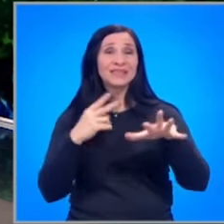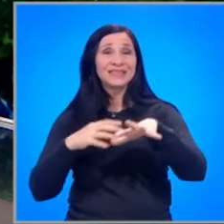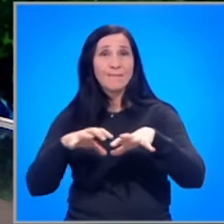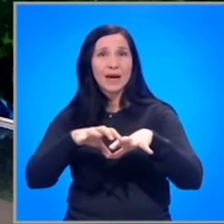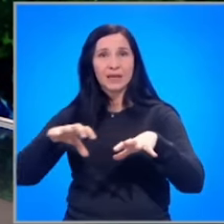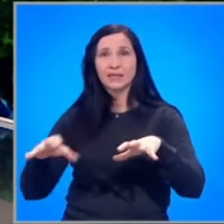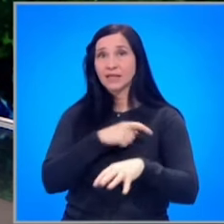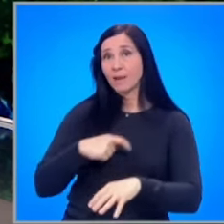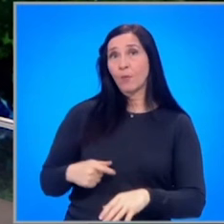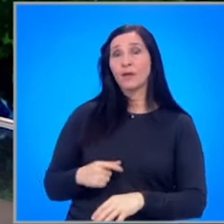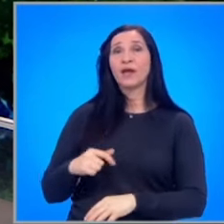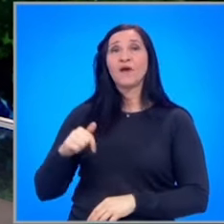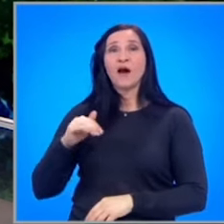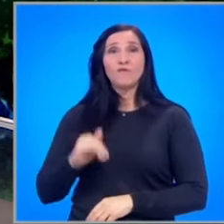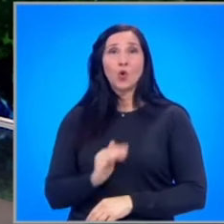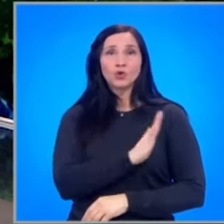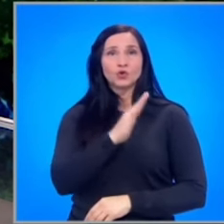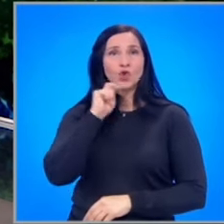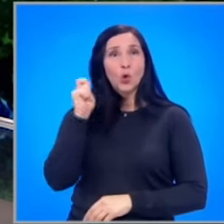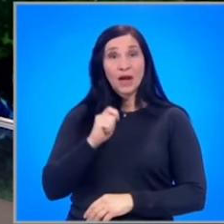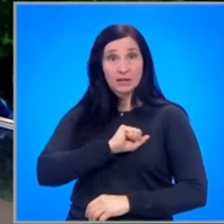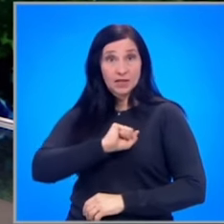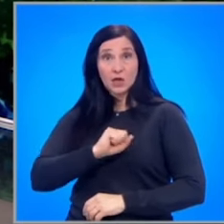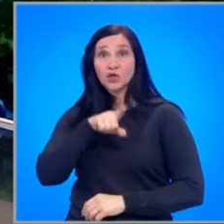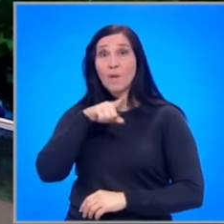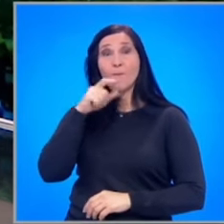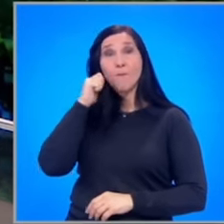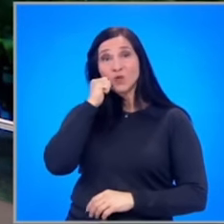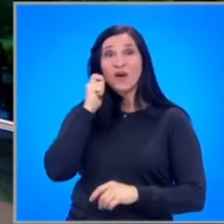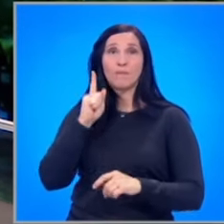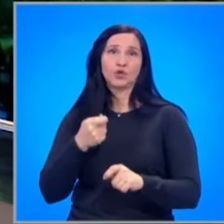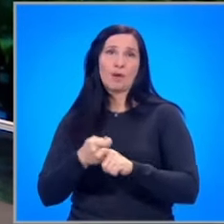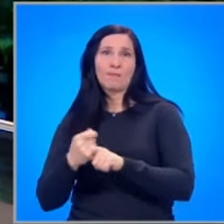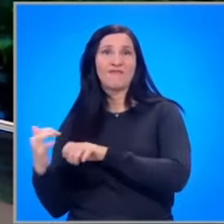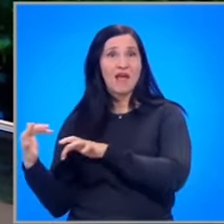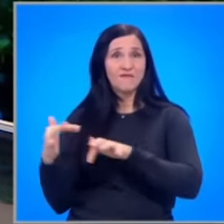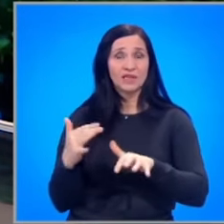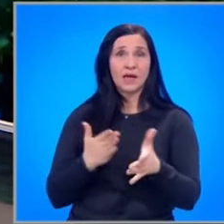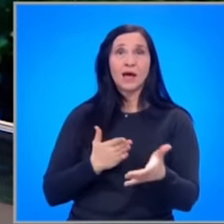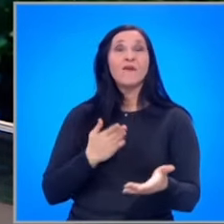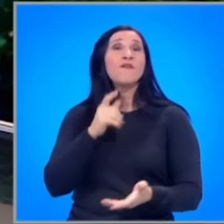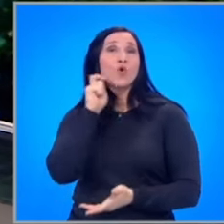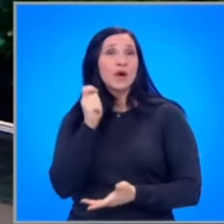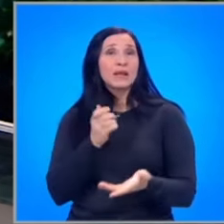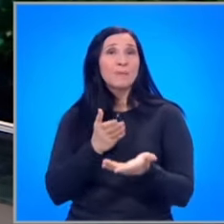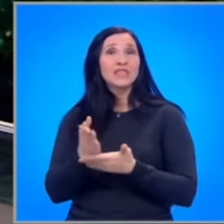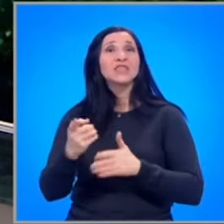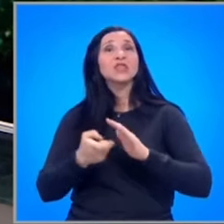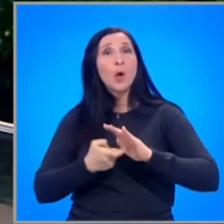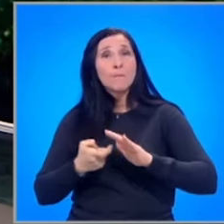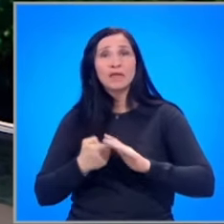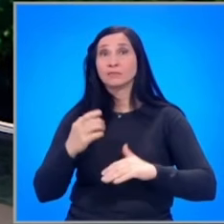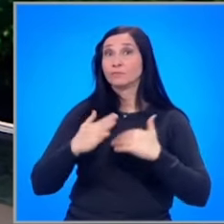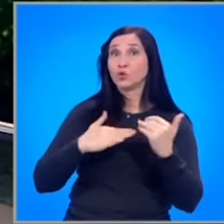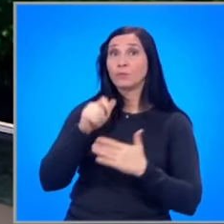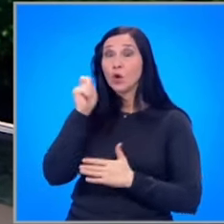и опасенията, че Москва може да извърши евентуална инвазия в Украина именно през Донбас. Способна ли е Украина да